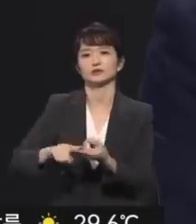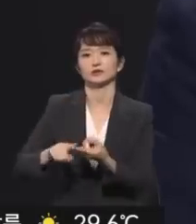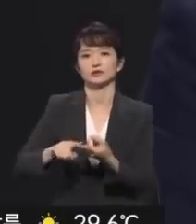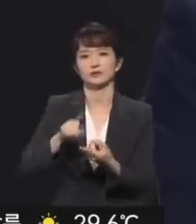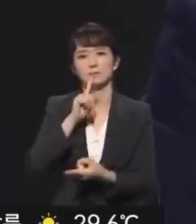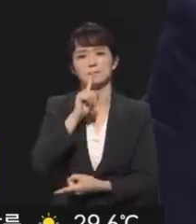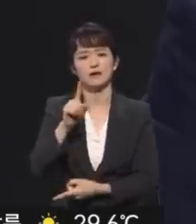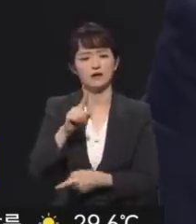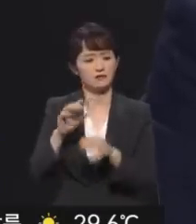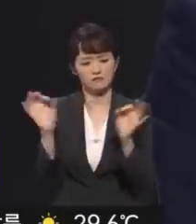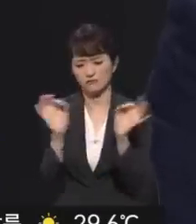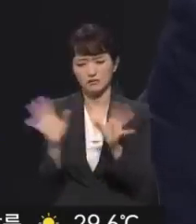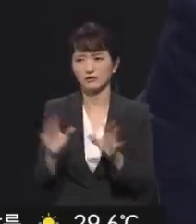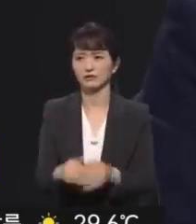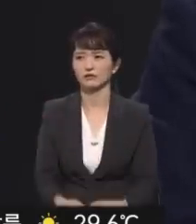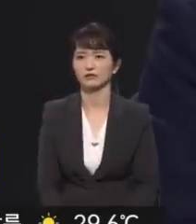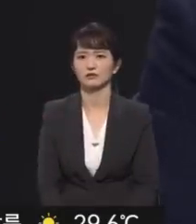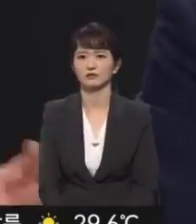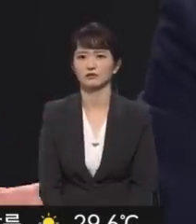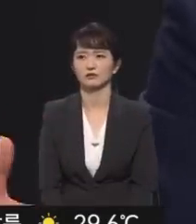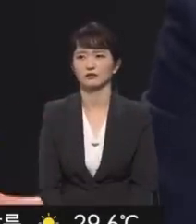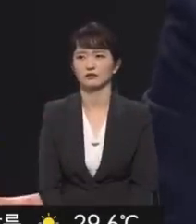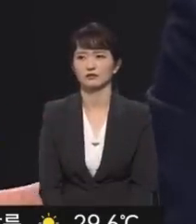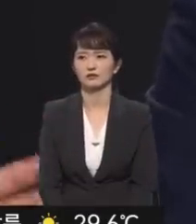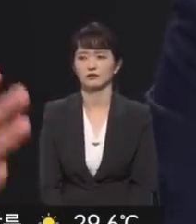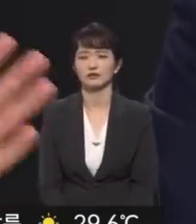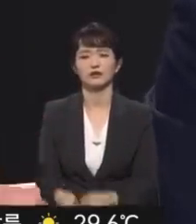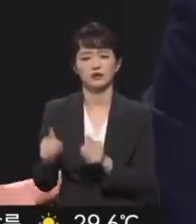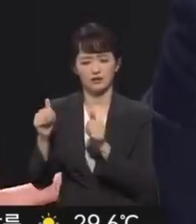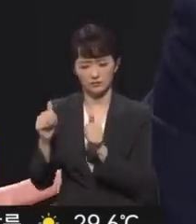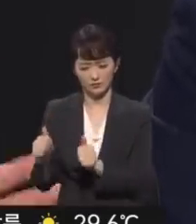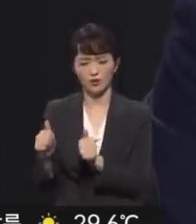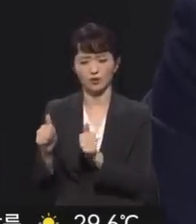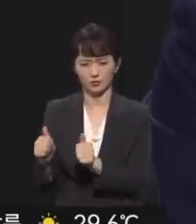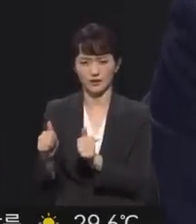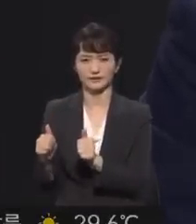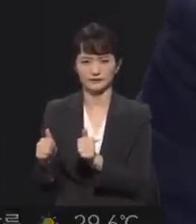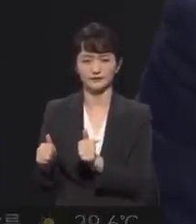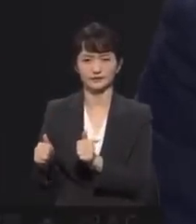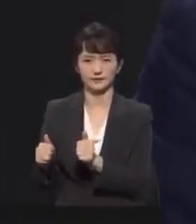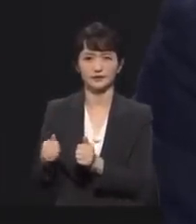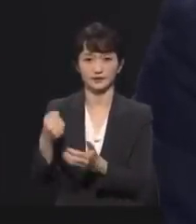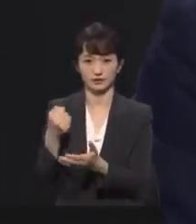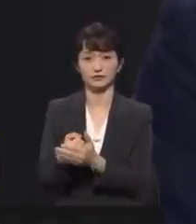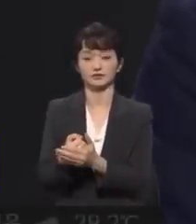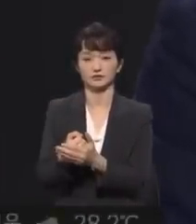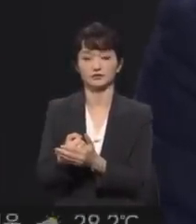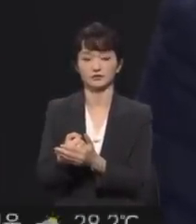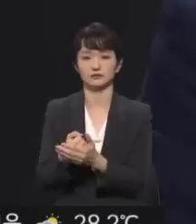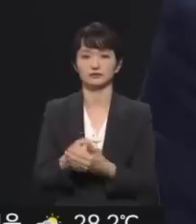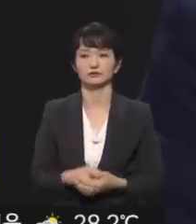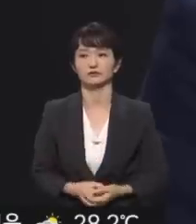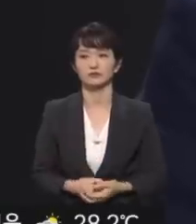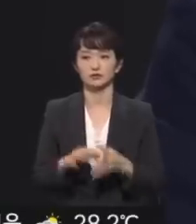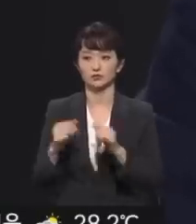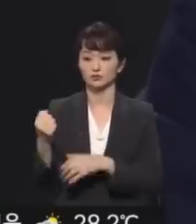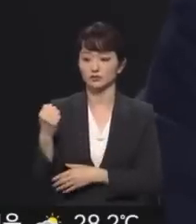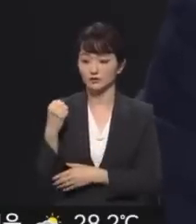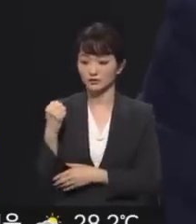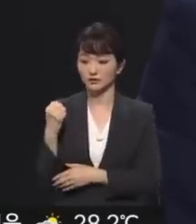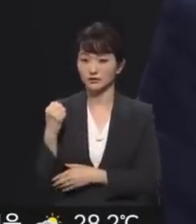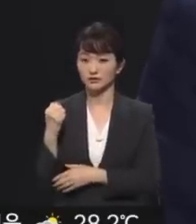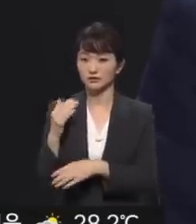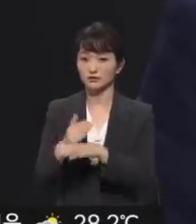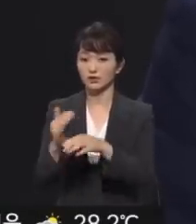생각합니다 부품 옆에서 많이 법적 판단은 그러니까 해서 해소 이렇게 가능한데 만약에 지금 국민의 의미라는 정당 정치를 하는